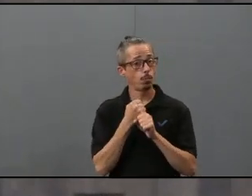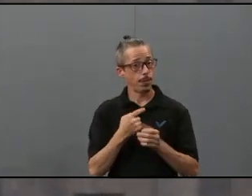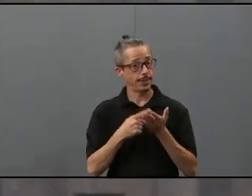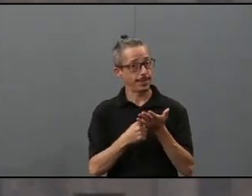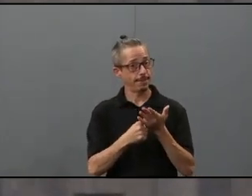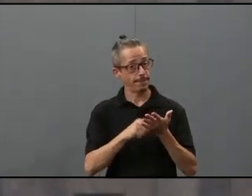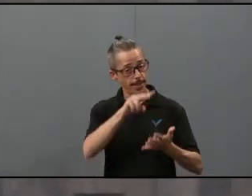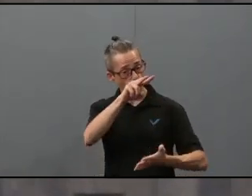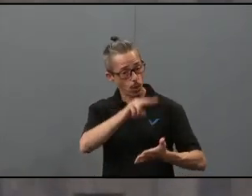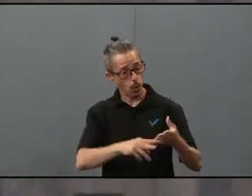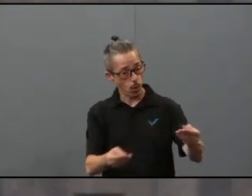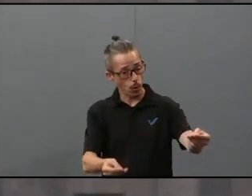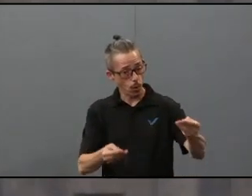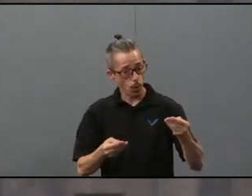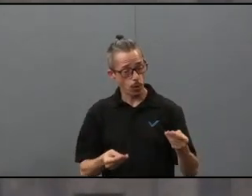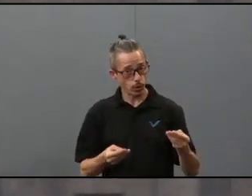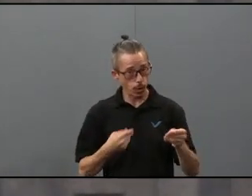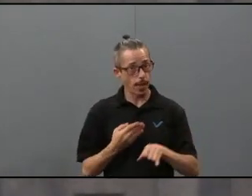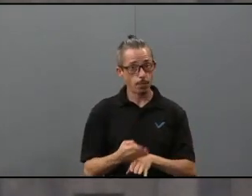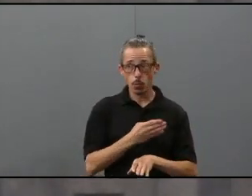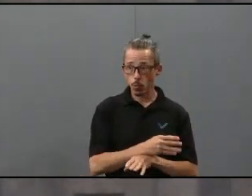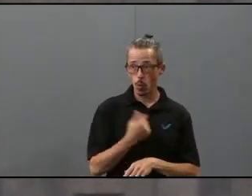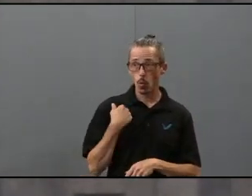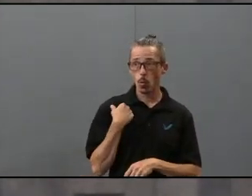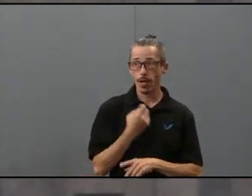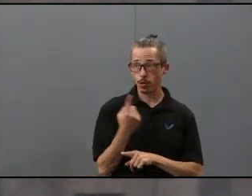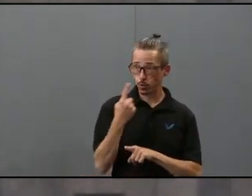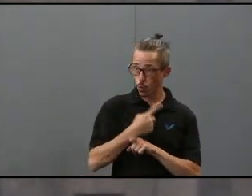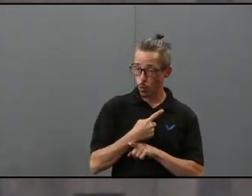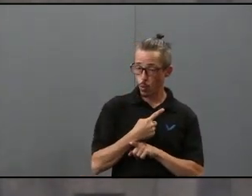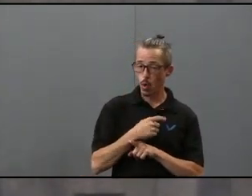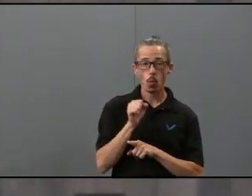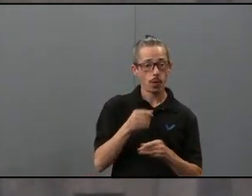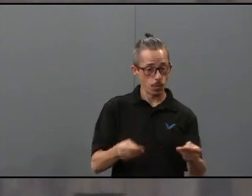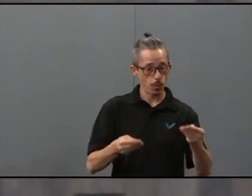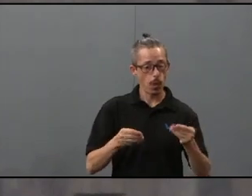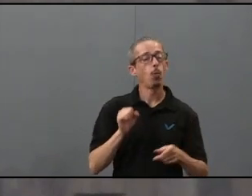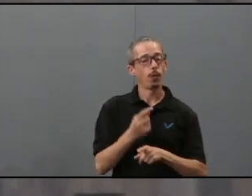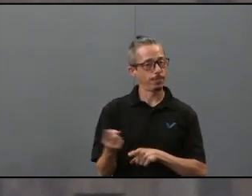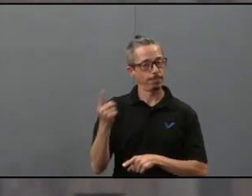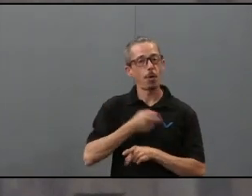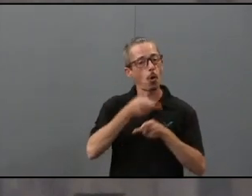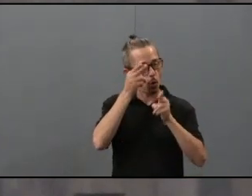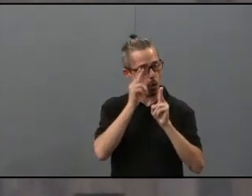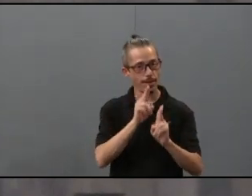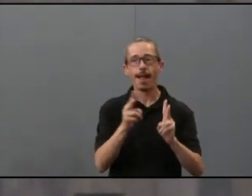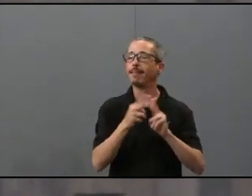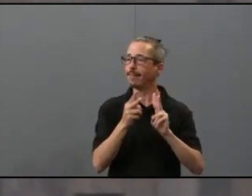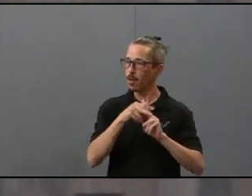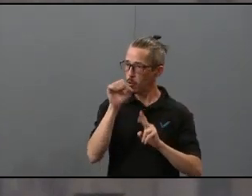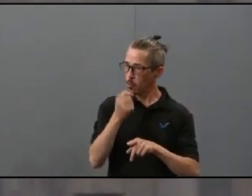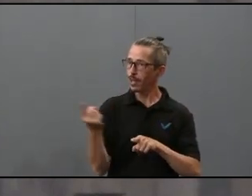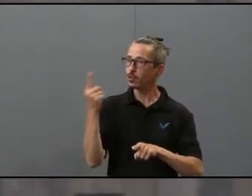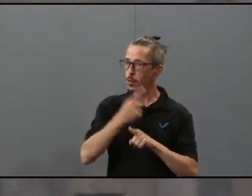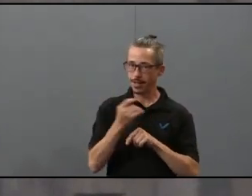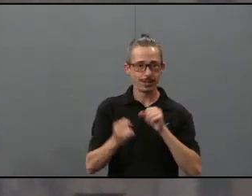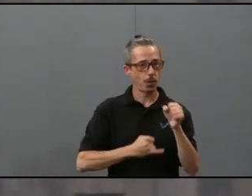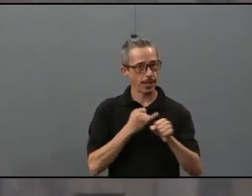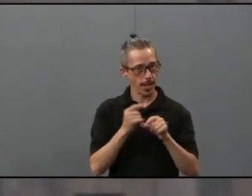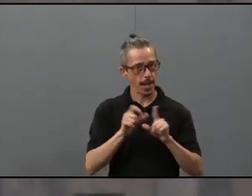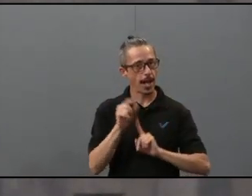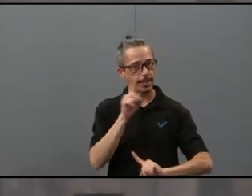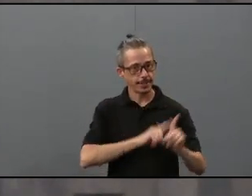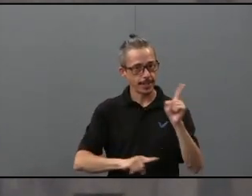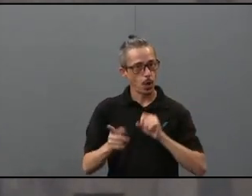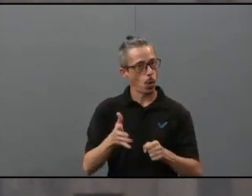que vous m'avez envoyé euh un peu plus tôt là il y a quelques jours donc oui on va effectivement reconnaître la Journée internationale des langues des